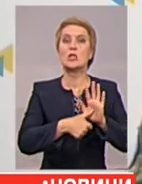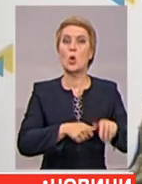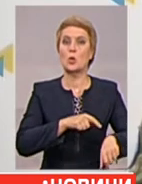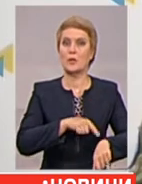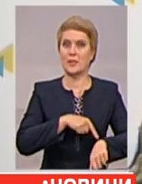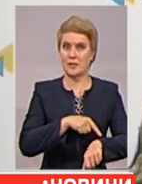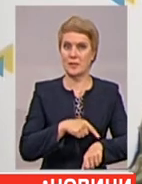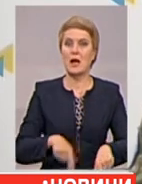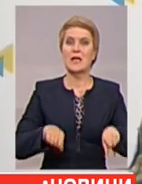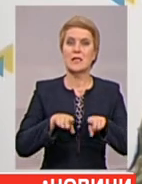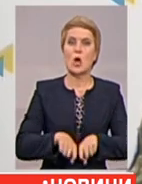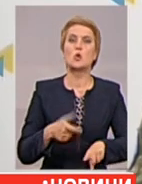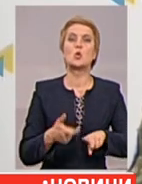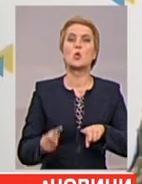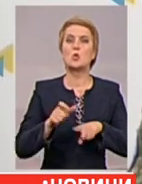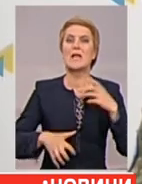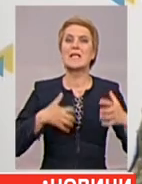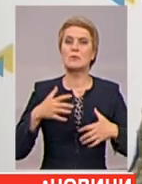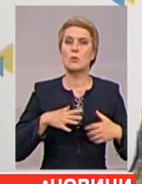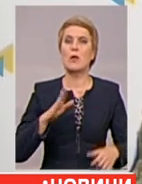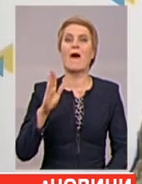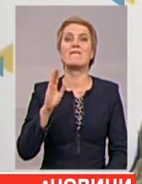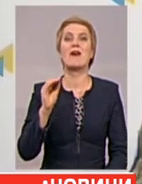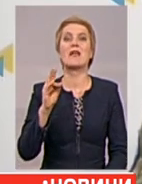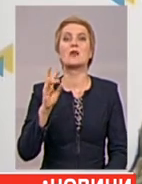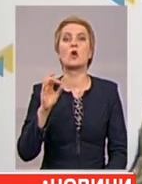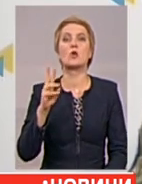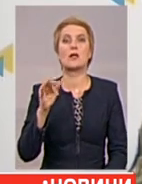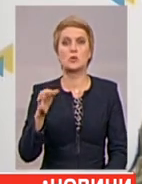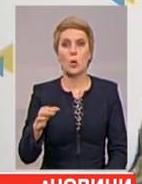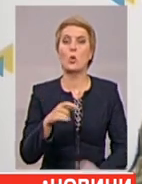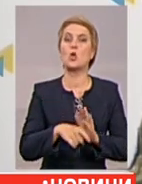Також дуже неспокійно вчора було у Верхньоторецькому, а також в Донецькому аеропорту.